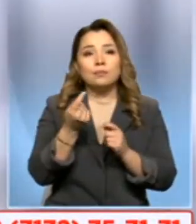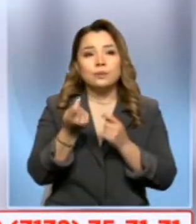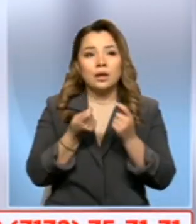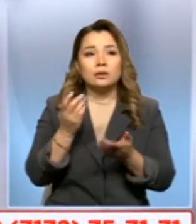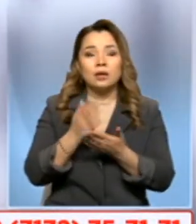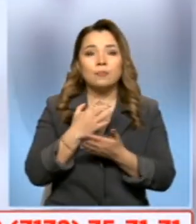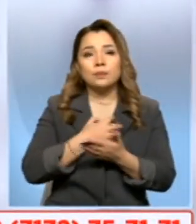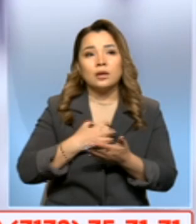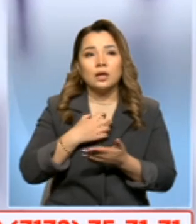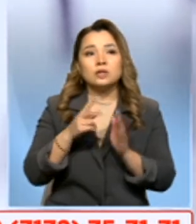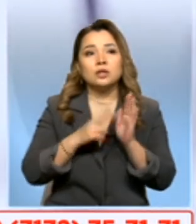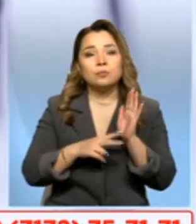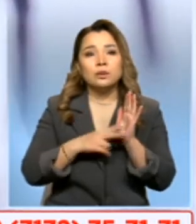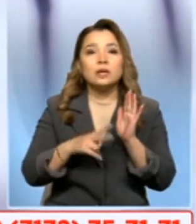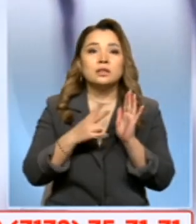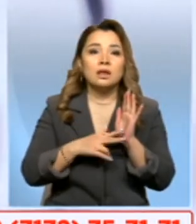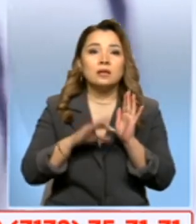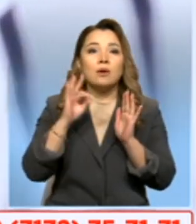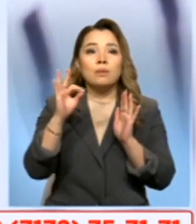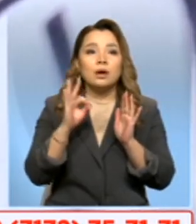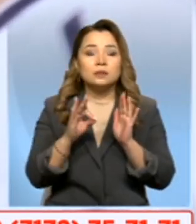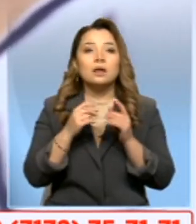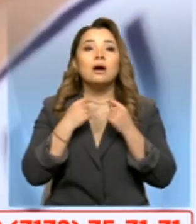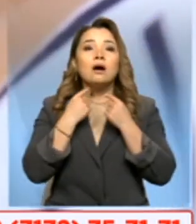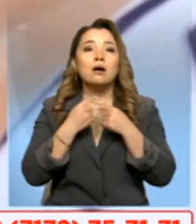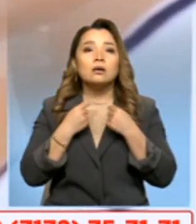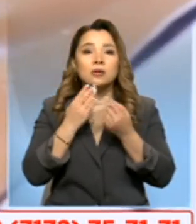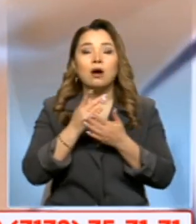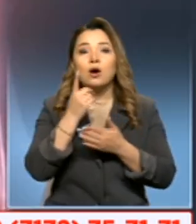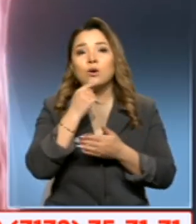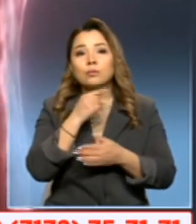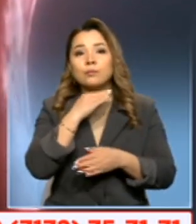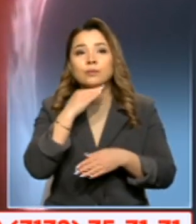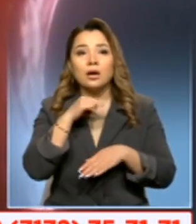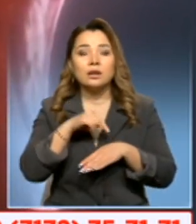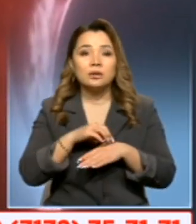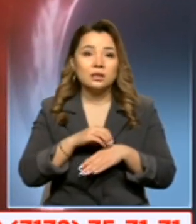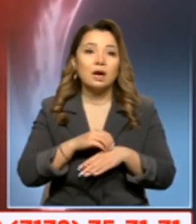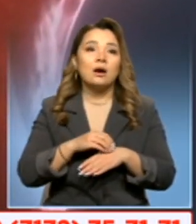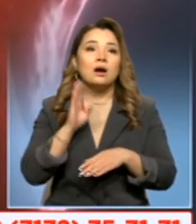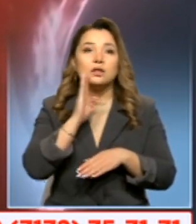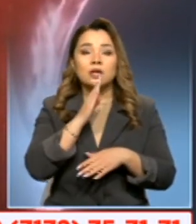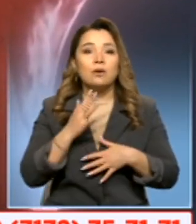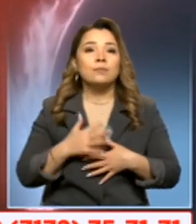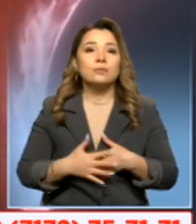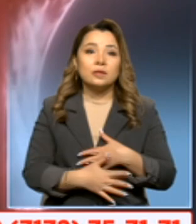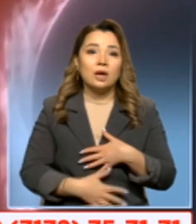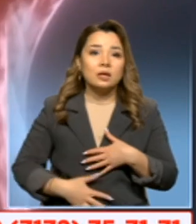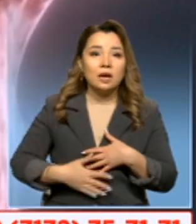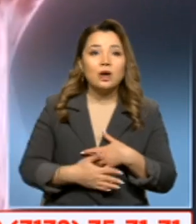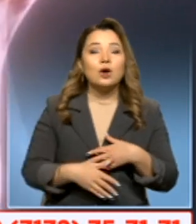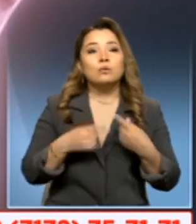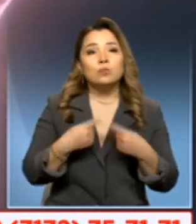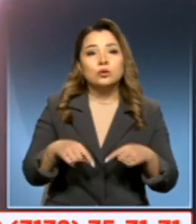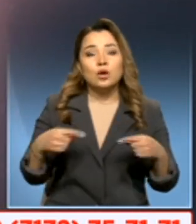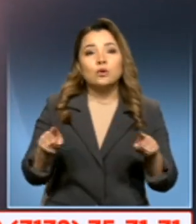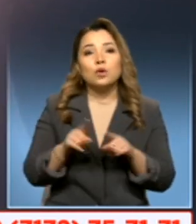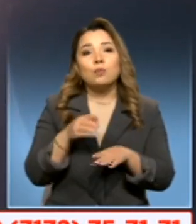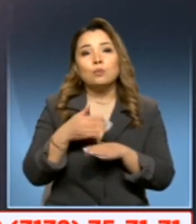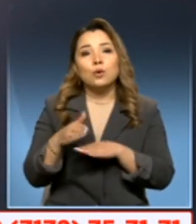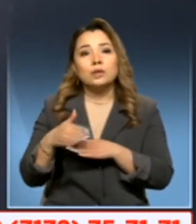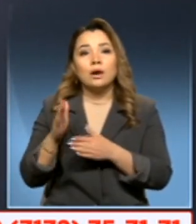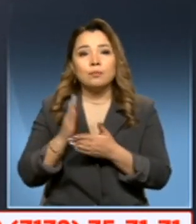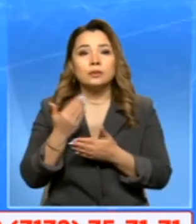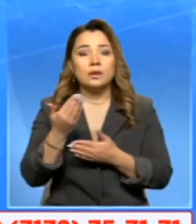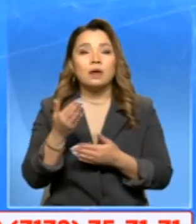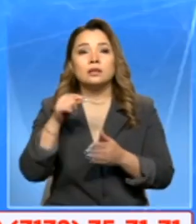шамамен 70-80%-ы қалқанша безде болады. Қалғаны қанда, бұлшық етте, аналық безде және дененің басқа бөліктерінде. Егер адам